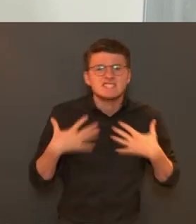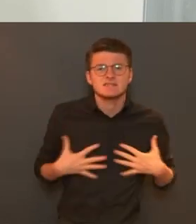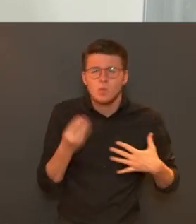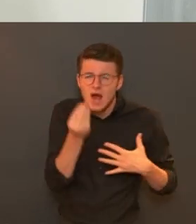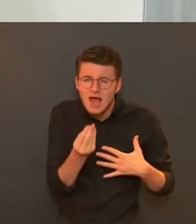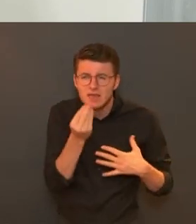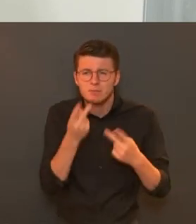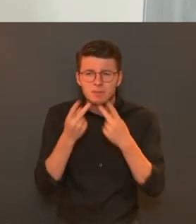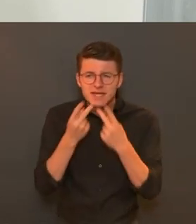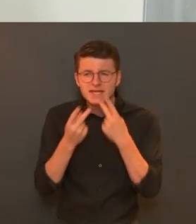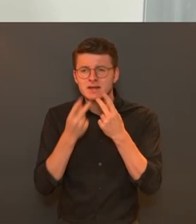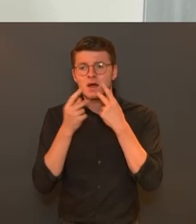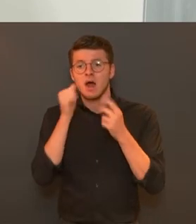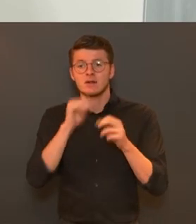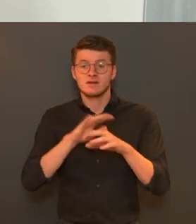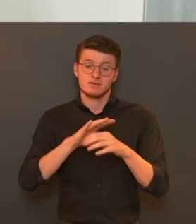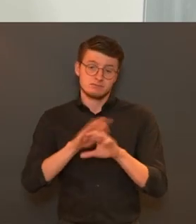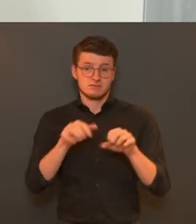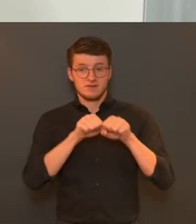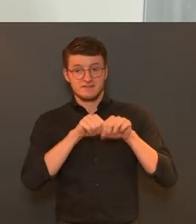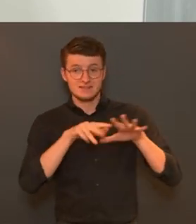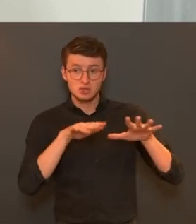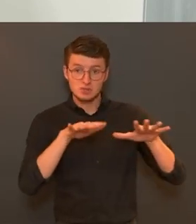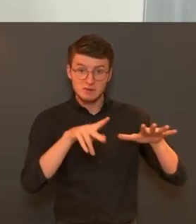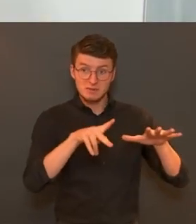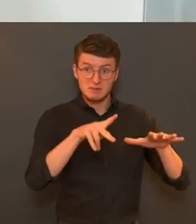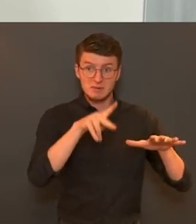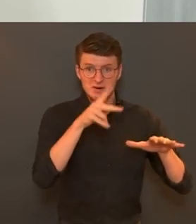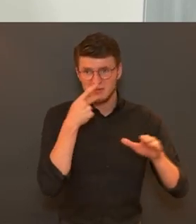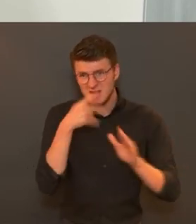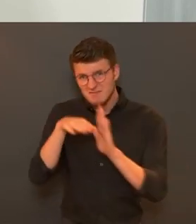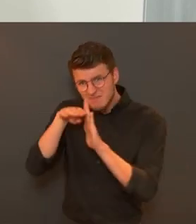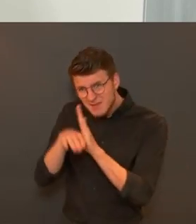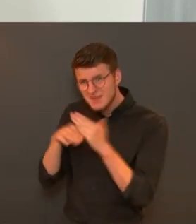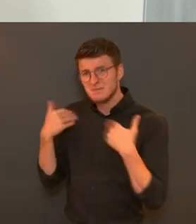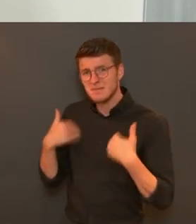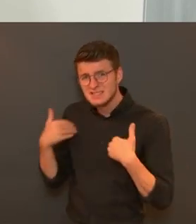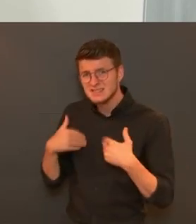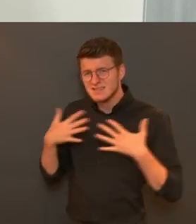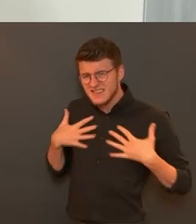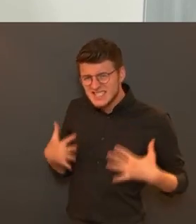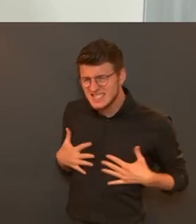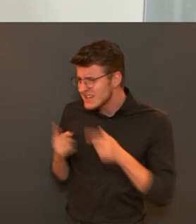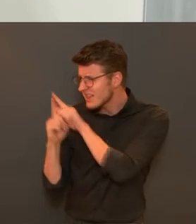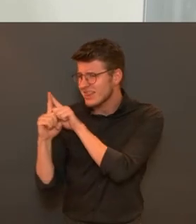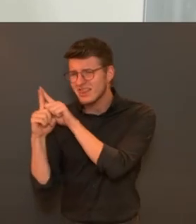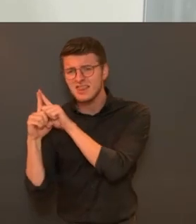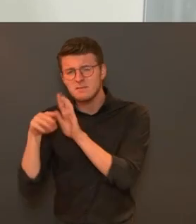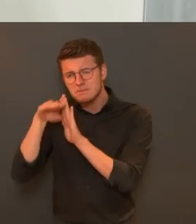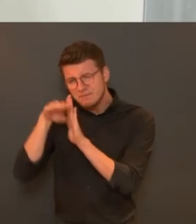Et plus la situation sera difficile et défavorable, plus nous devrons réduire ces contacts